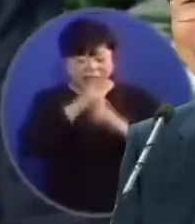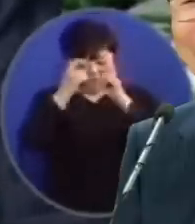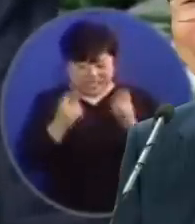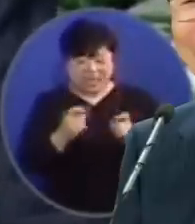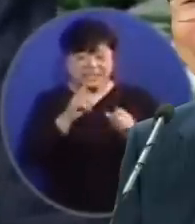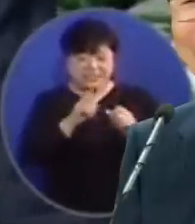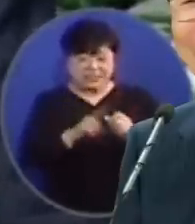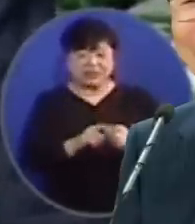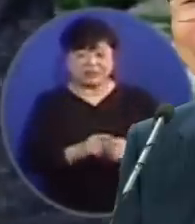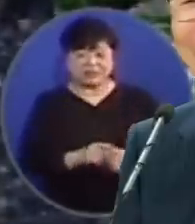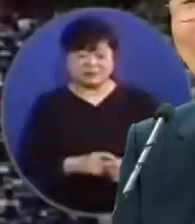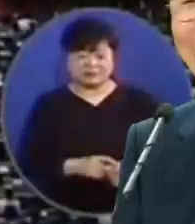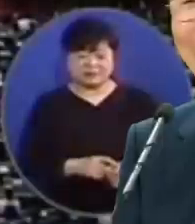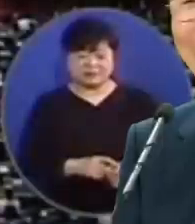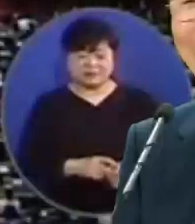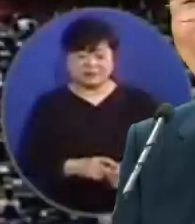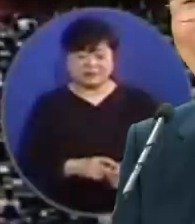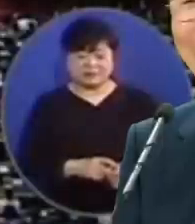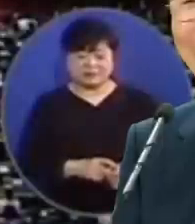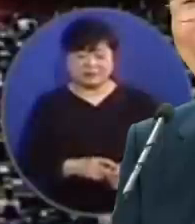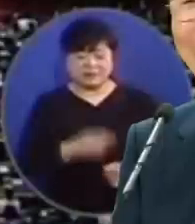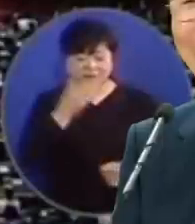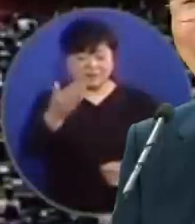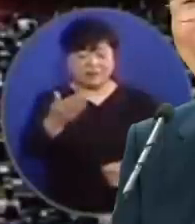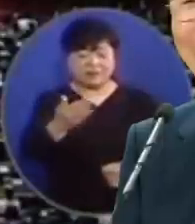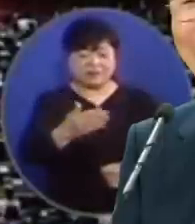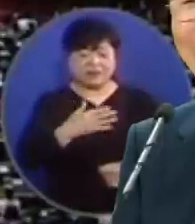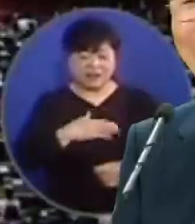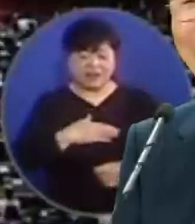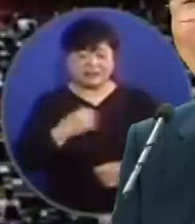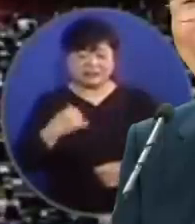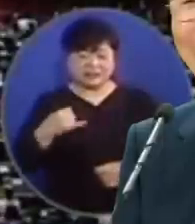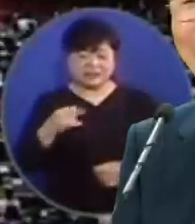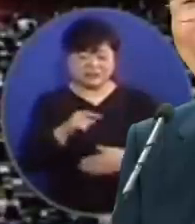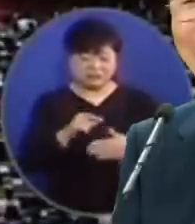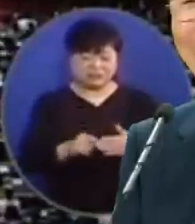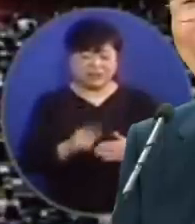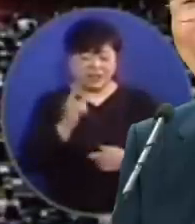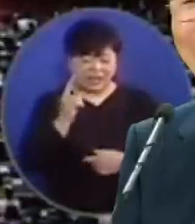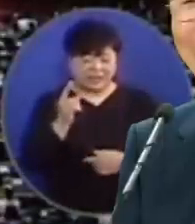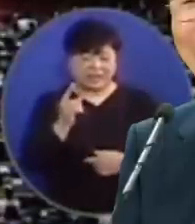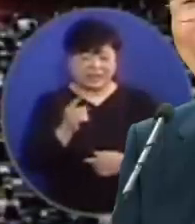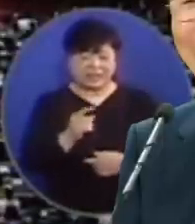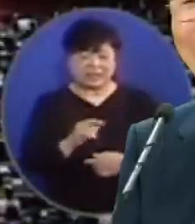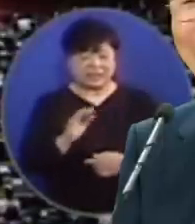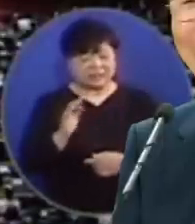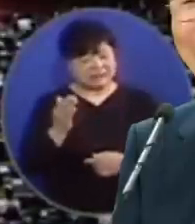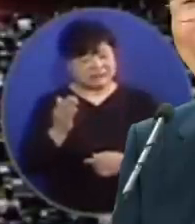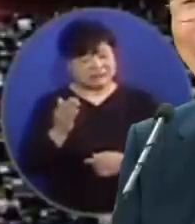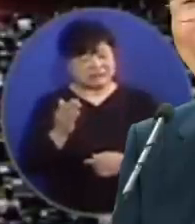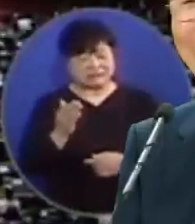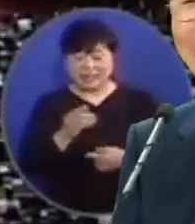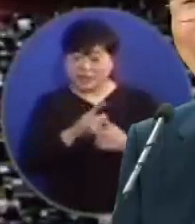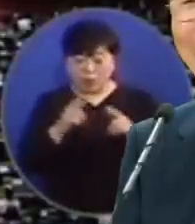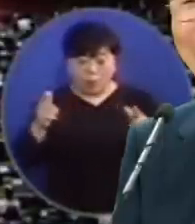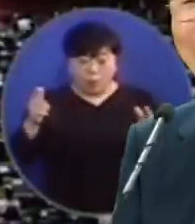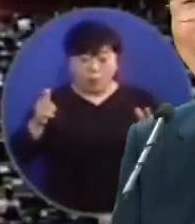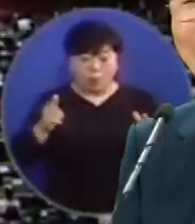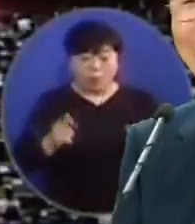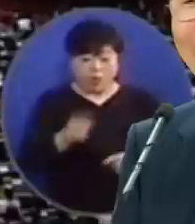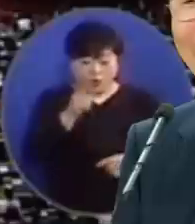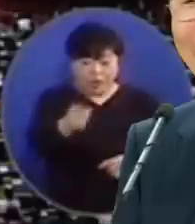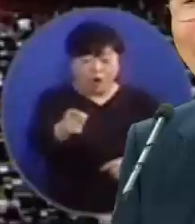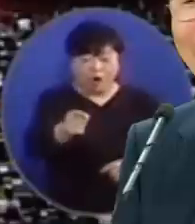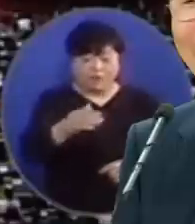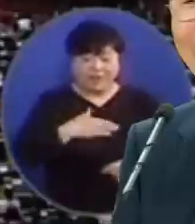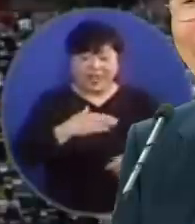것입니다. 막연하게 난 너희들의 하나님이다. 너희는 내가 아는 자식 중에 하나가 될동말동하다. 그것이 아닙니다. 너는